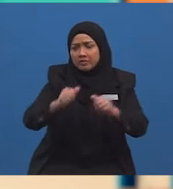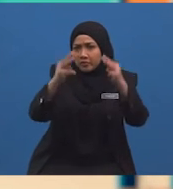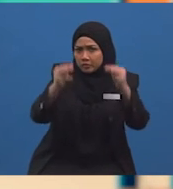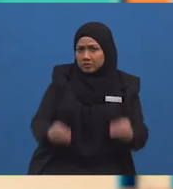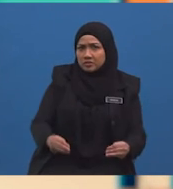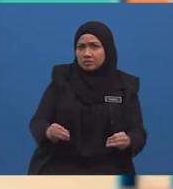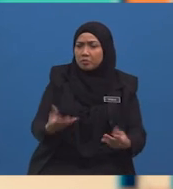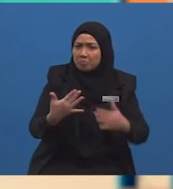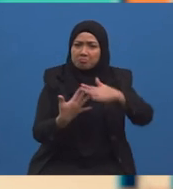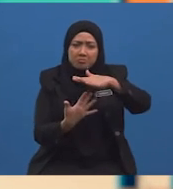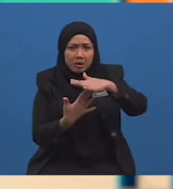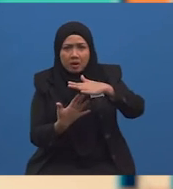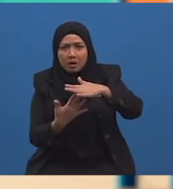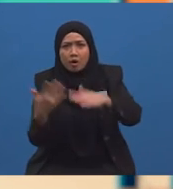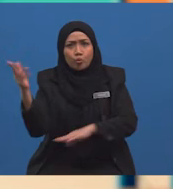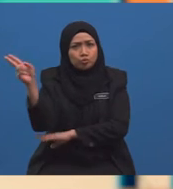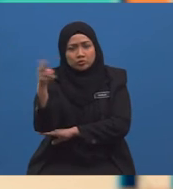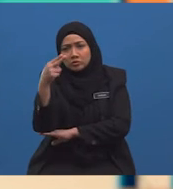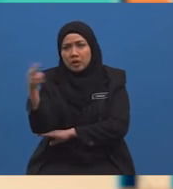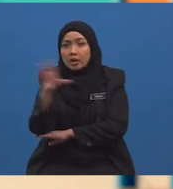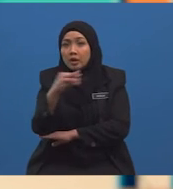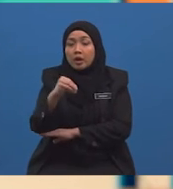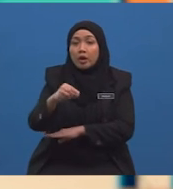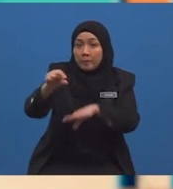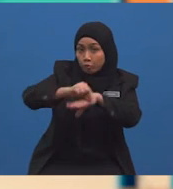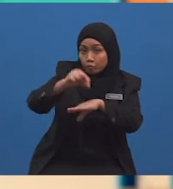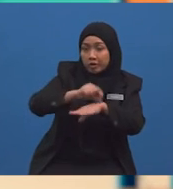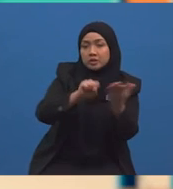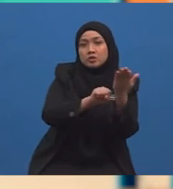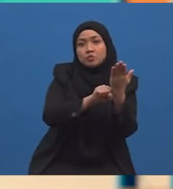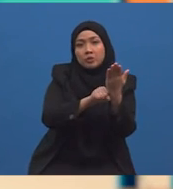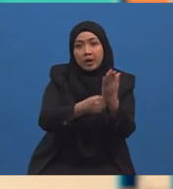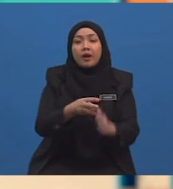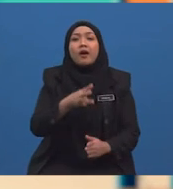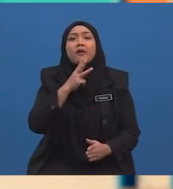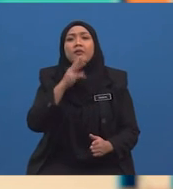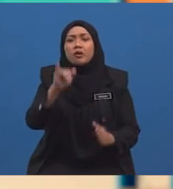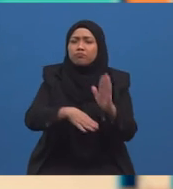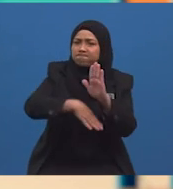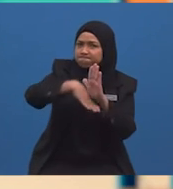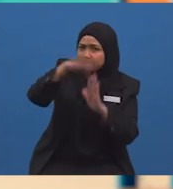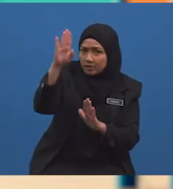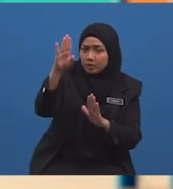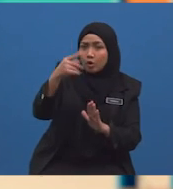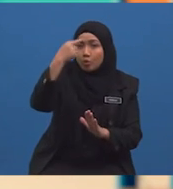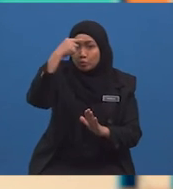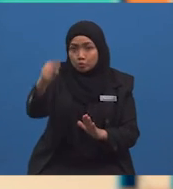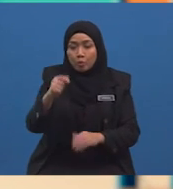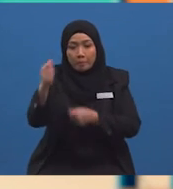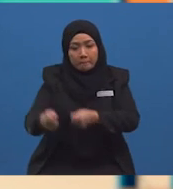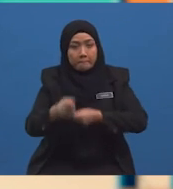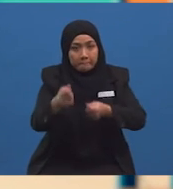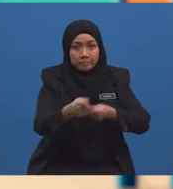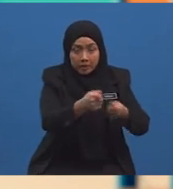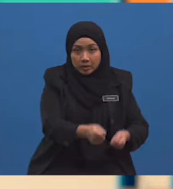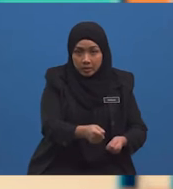pembakaran bahan api fosil dan penggunaan sumber air secara berlebihan untuk tujuan pertanian dan